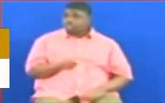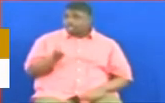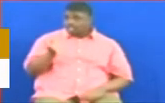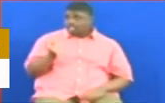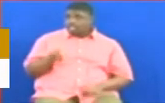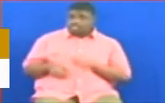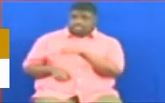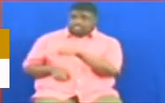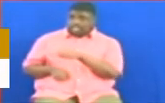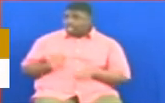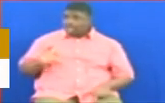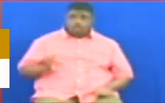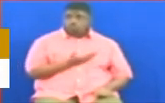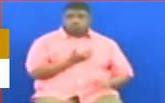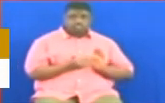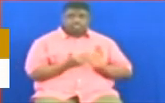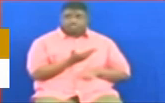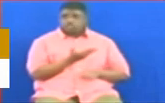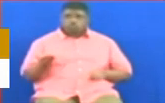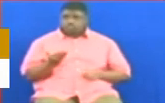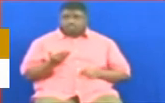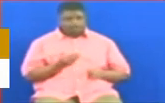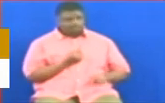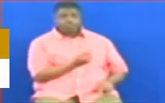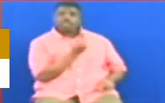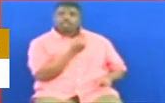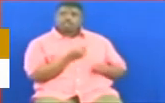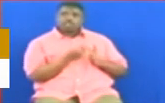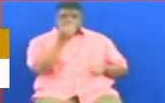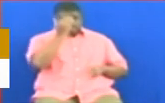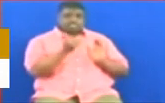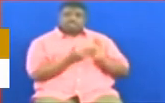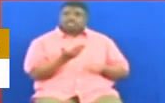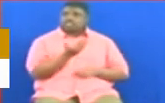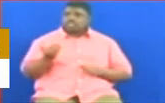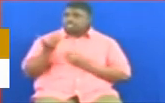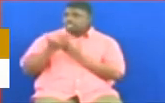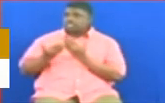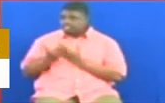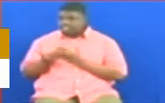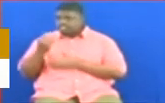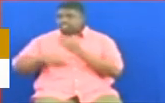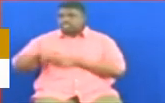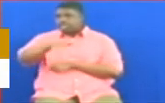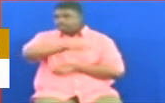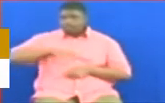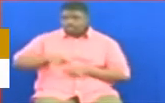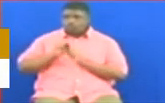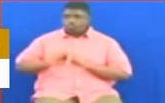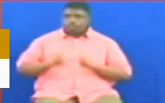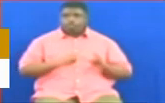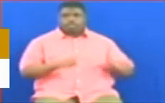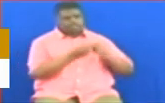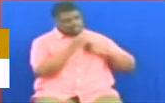hii haiondoshi sheria yoyote, haiwezi kusimama peke yake, inazingatia sheria zingine za nchi katika maeneo mbalimbali